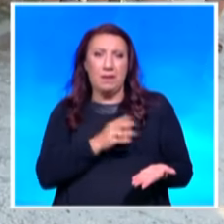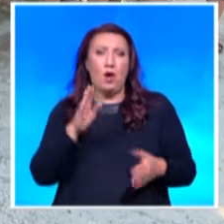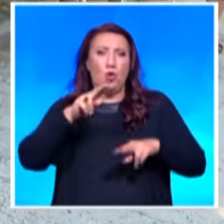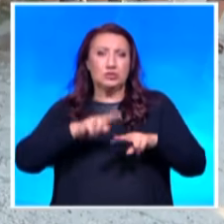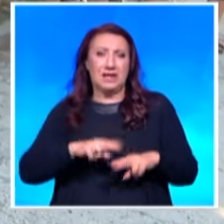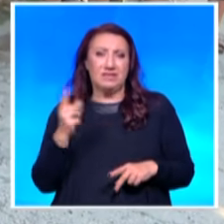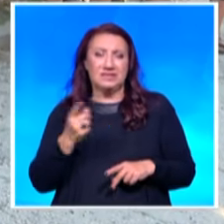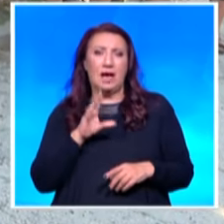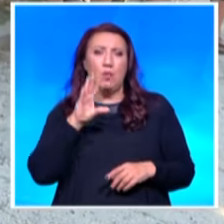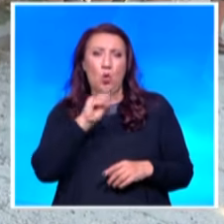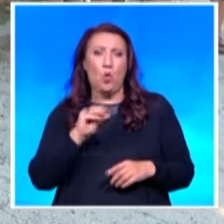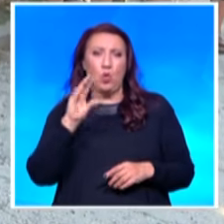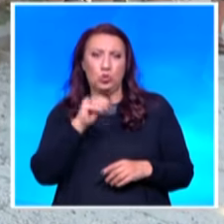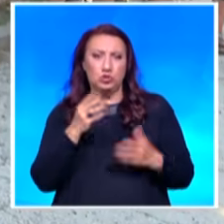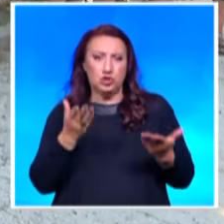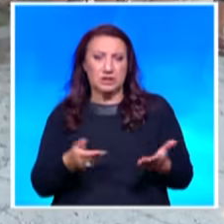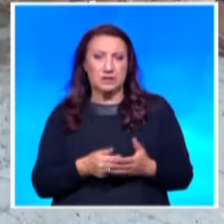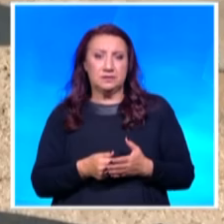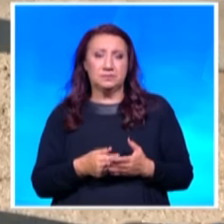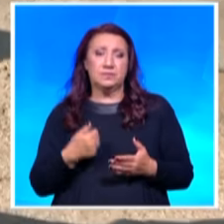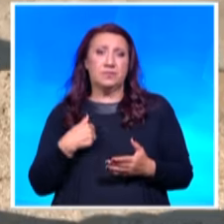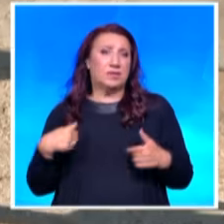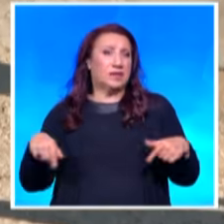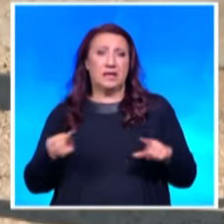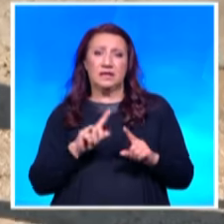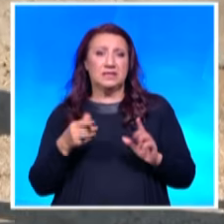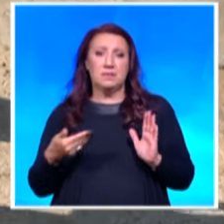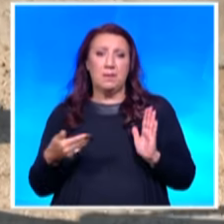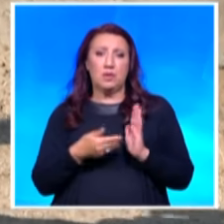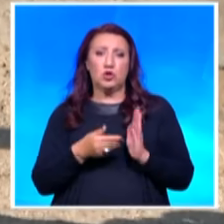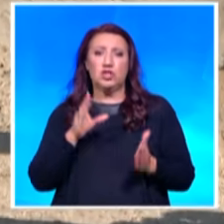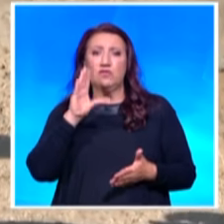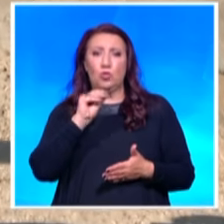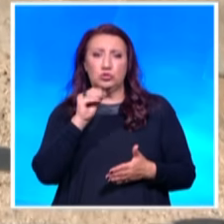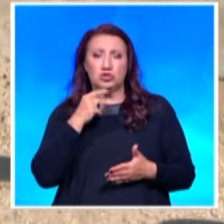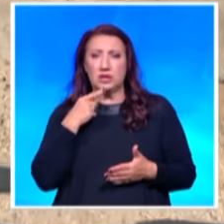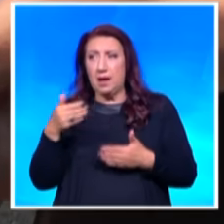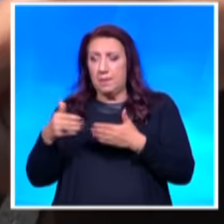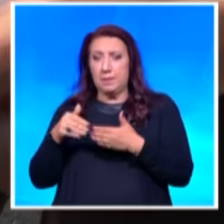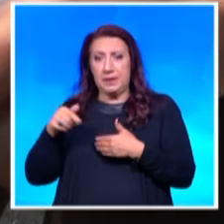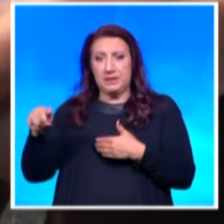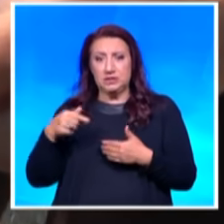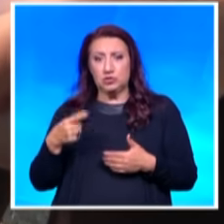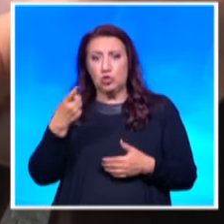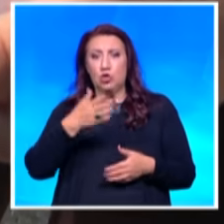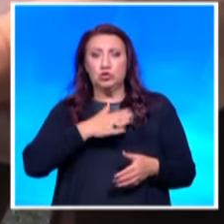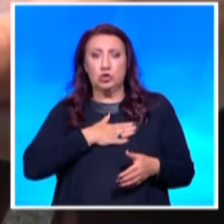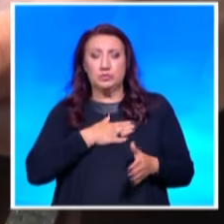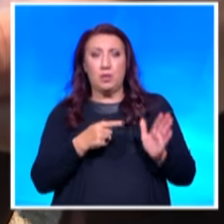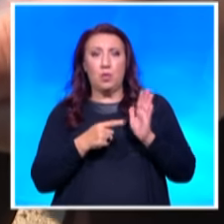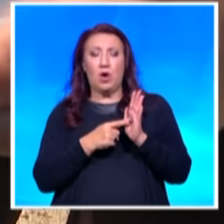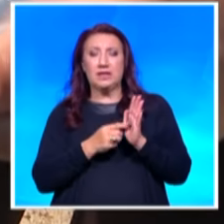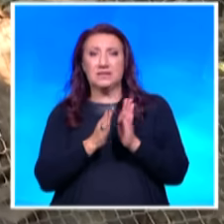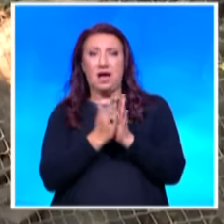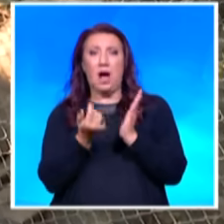положението. Не сме против кучетата, че са до нас, скочиха в Коиловци. Собственичката на имота показва паспорта и твърди, че всичките 204 ноги